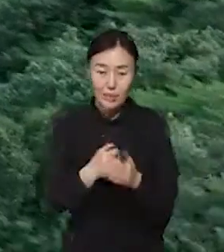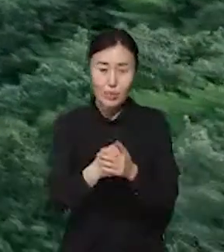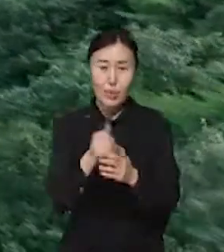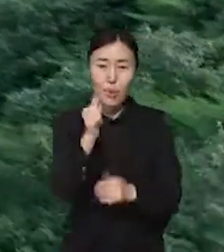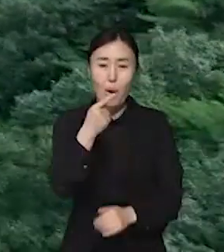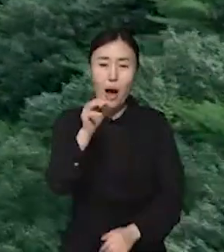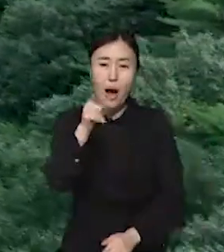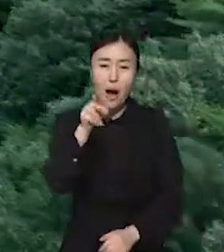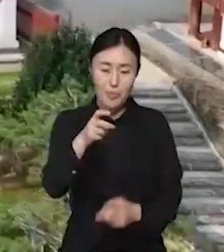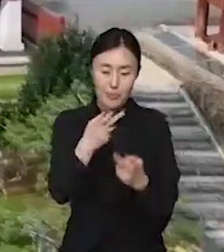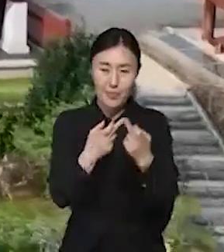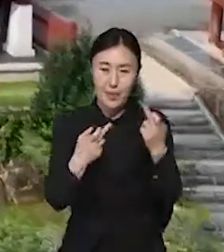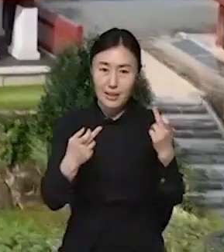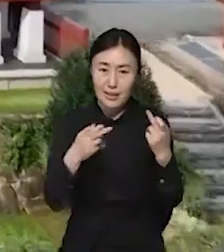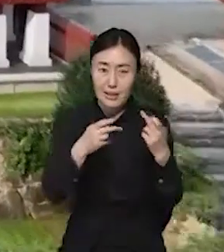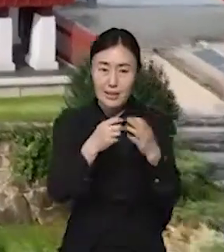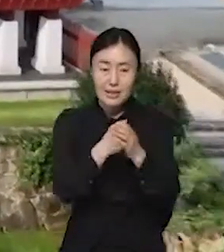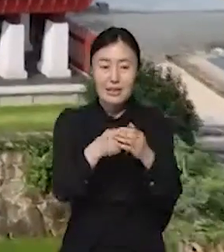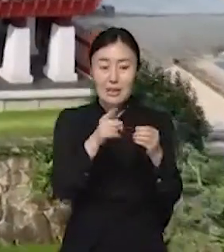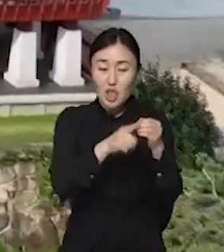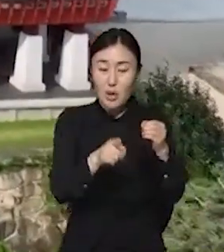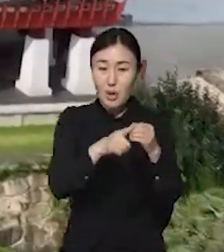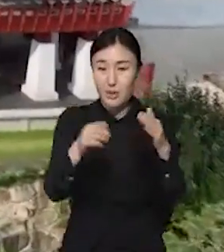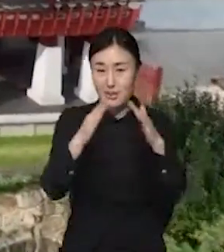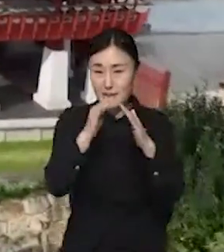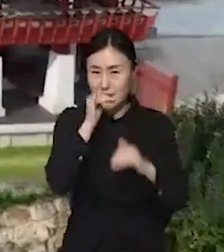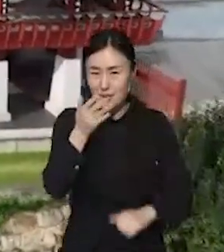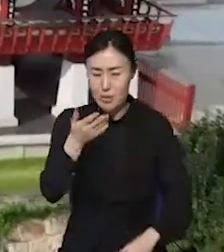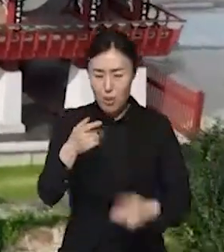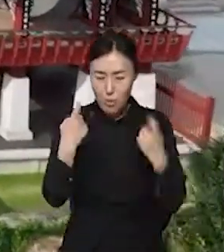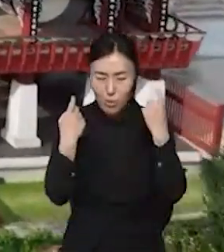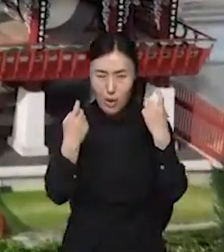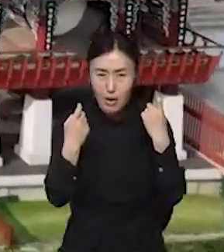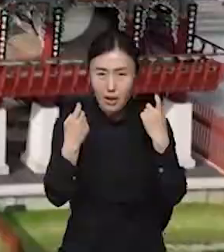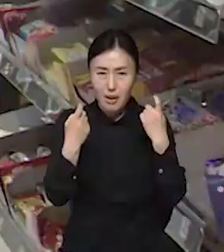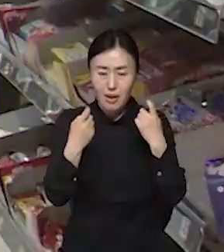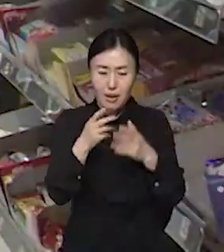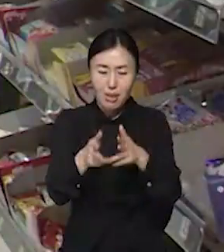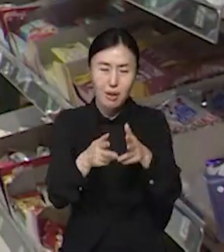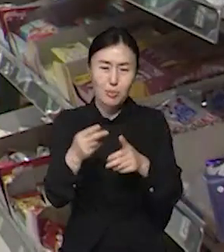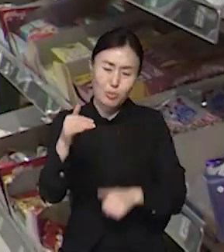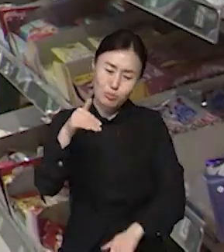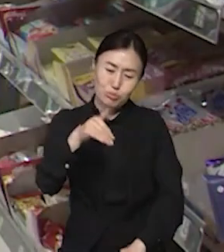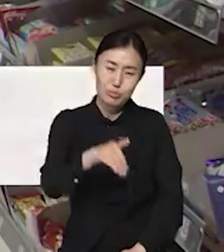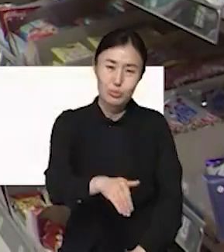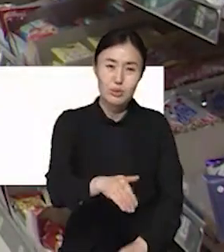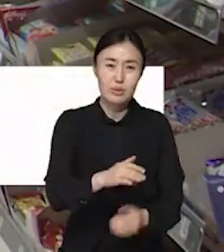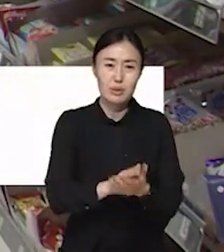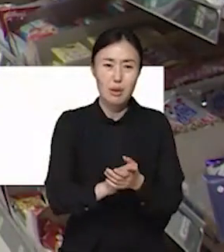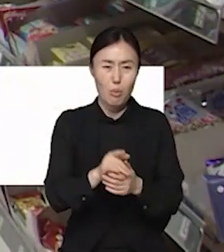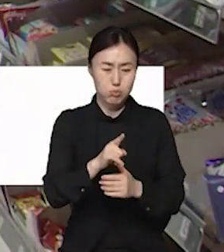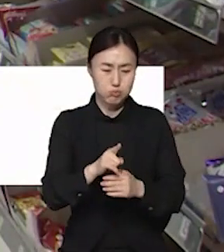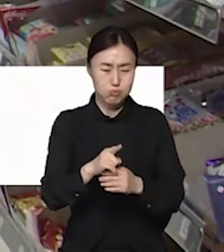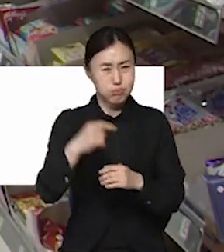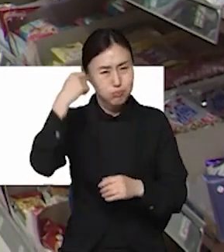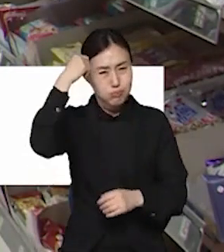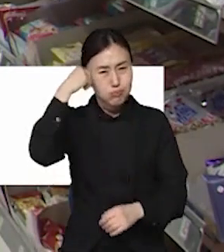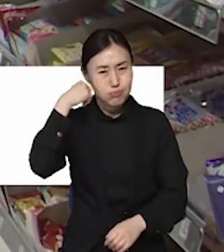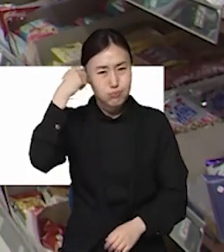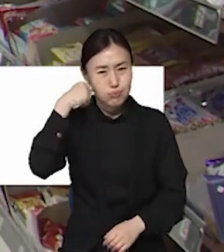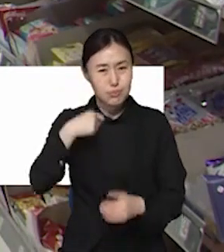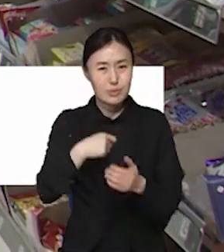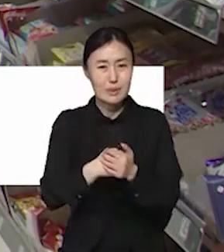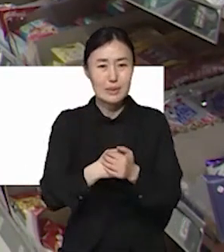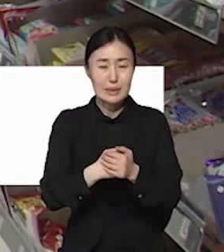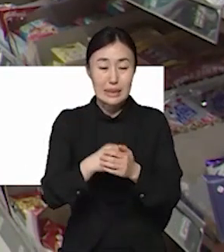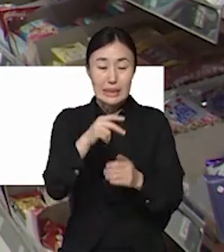자원이 있지만 최근 관광산업도 침체에 빠진 상태입니다. 체감적으로 완전히 느끼고 있죠. 산수 축제 때는